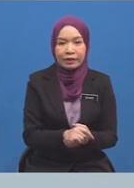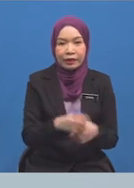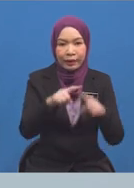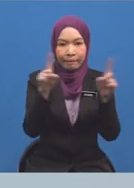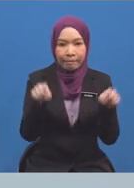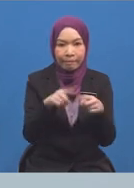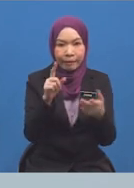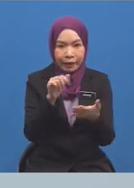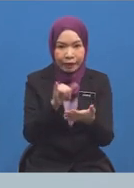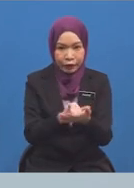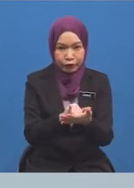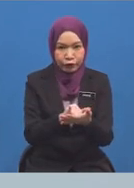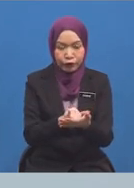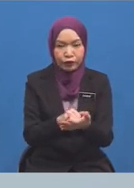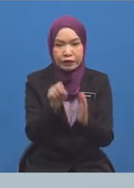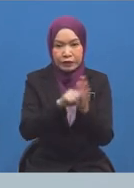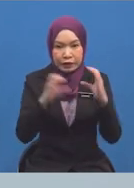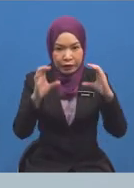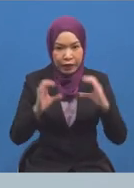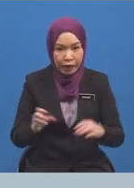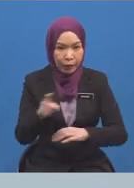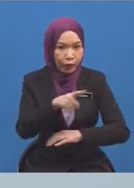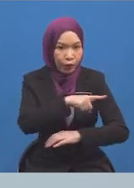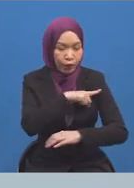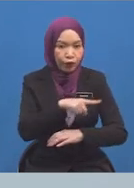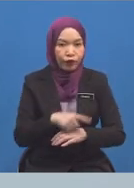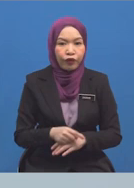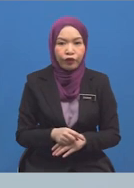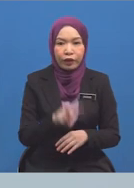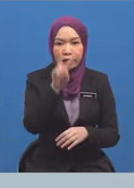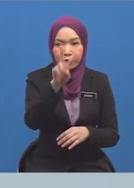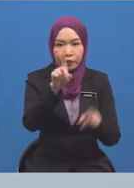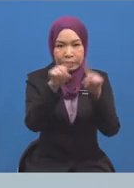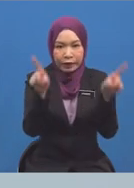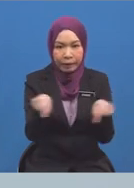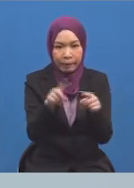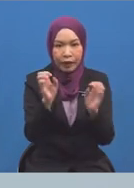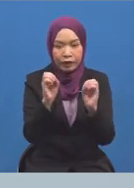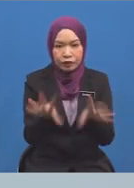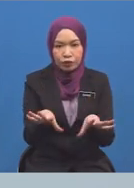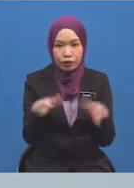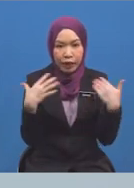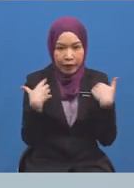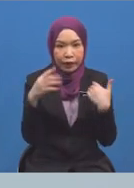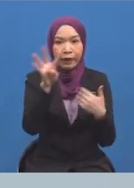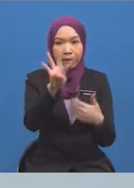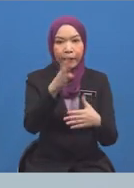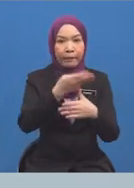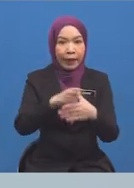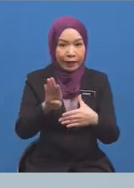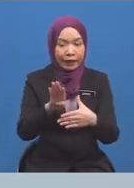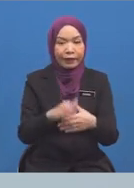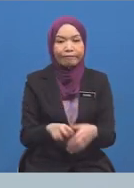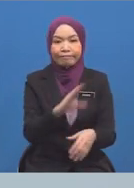1234 Dadi 22 segiempat dah ada empat bahagian poodle